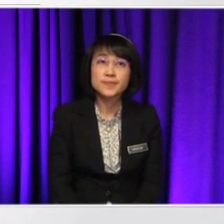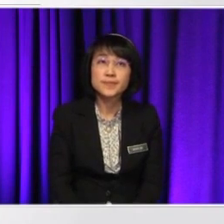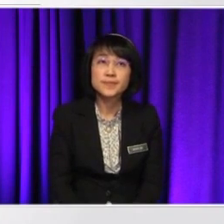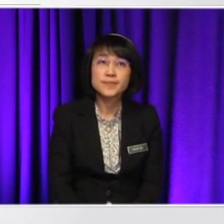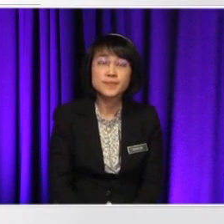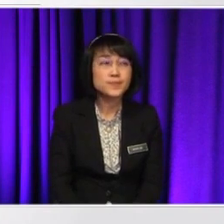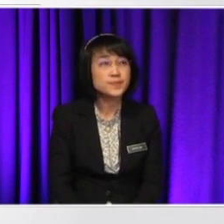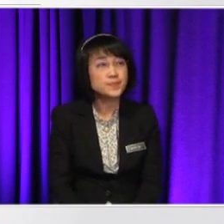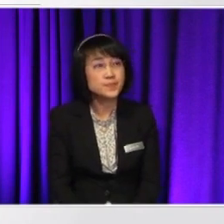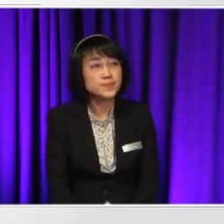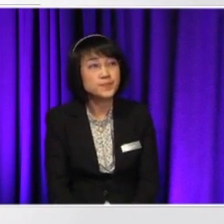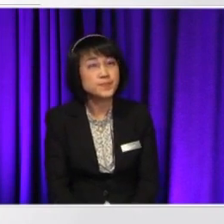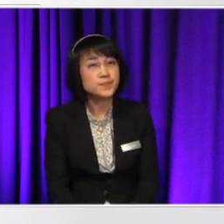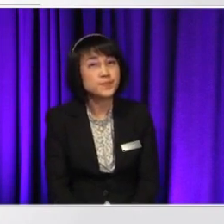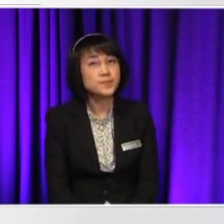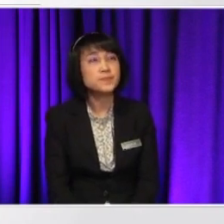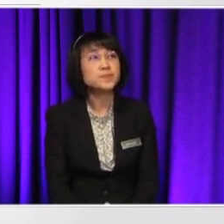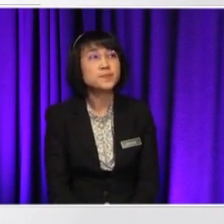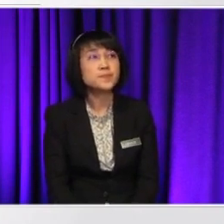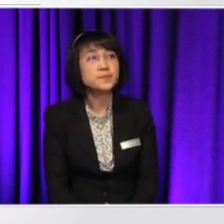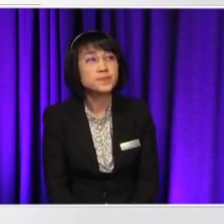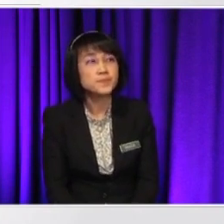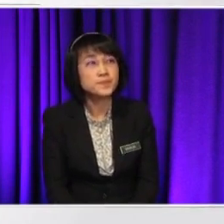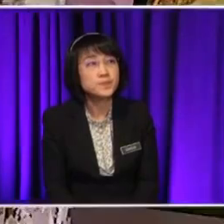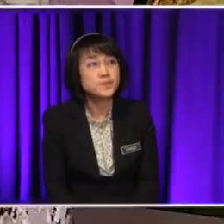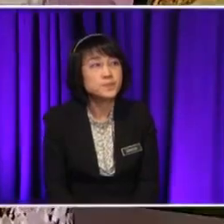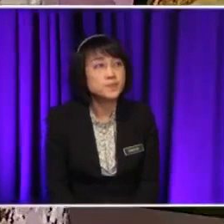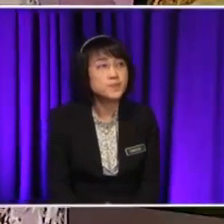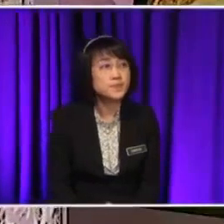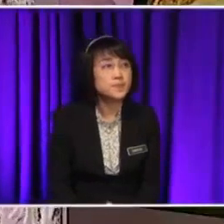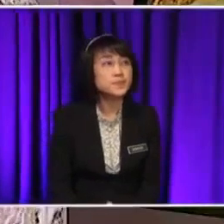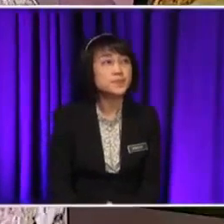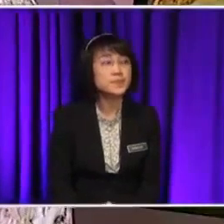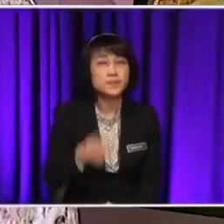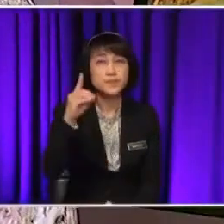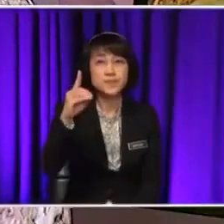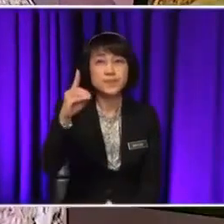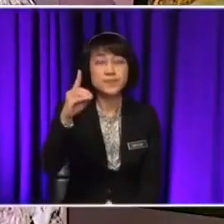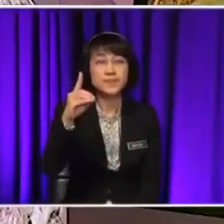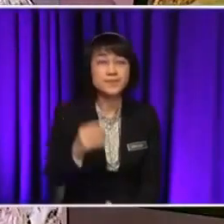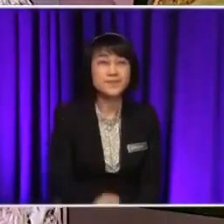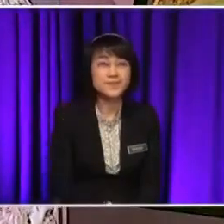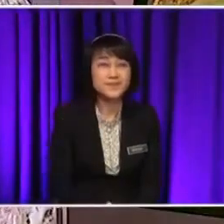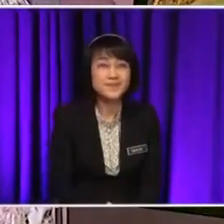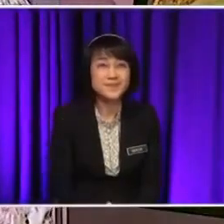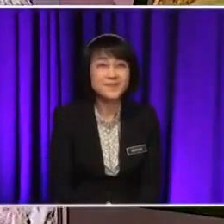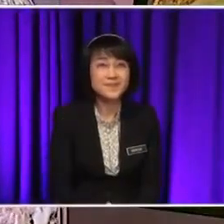Fotografi jalanan, cikgu. Fotografi jalanan. Okey, yang ini nak faham betul atau tidak? Jom kita tengok.